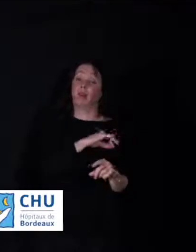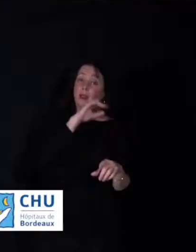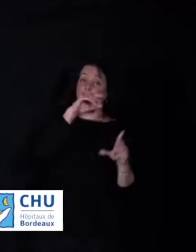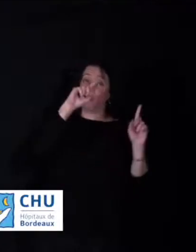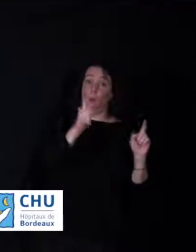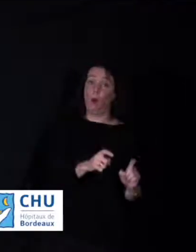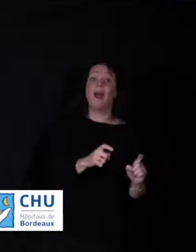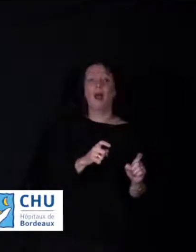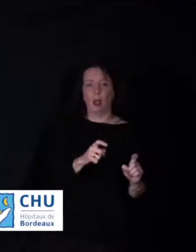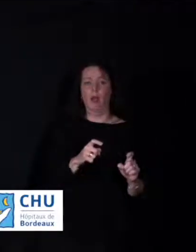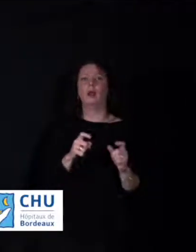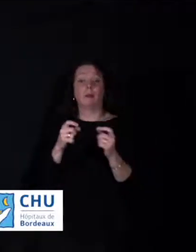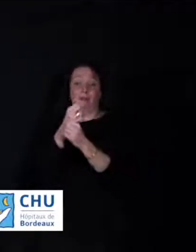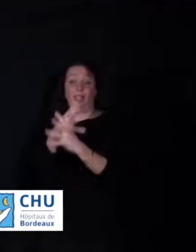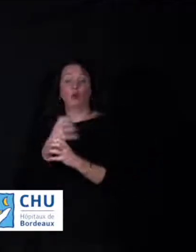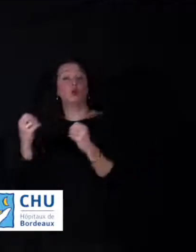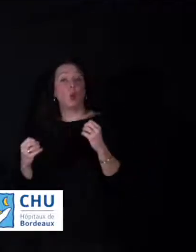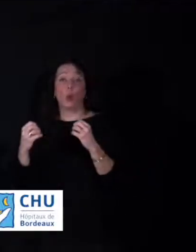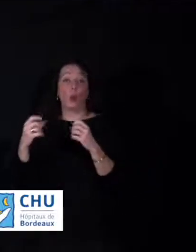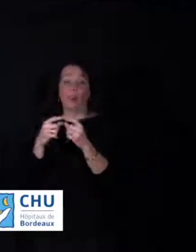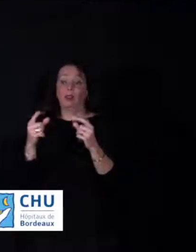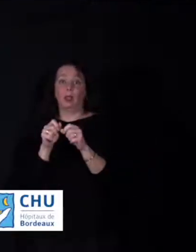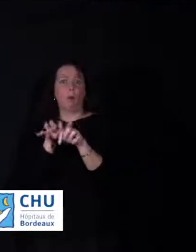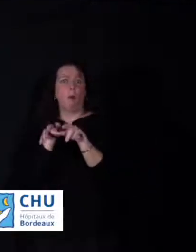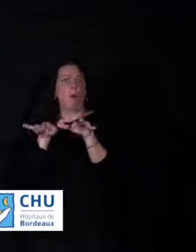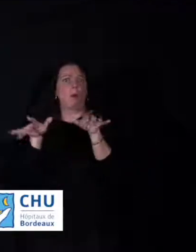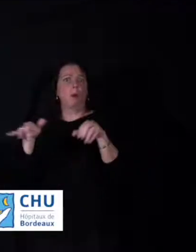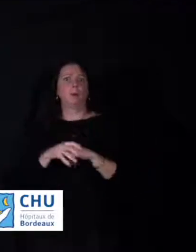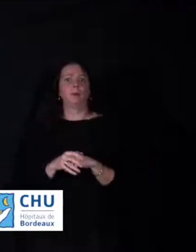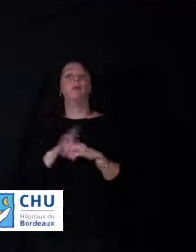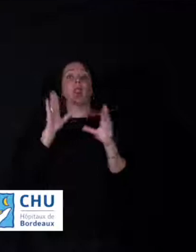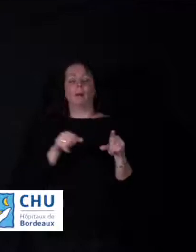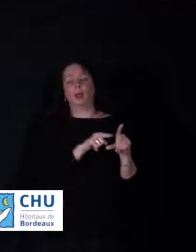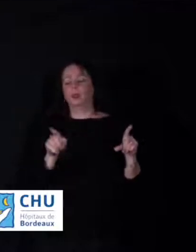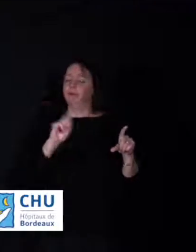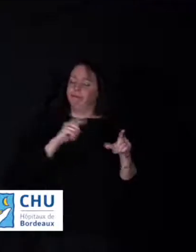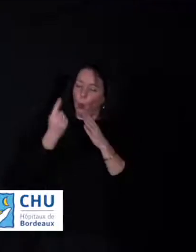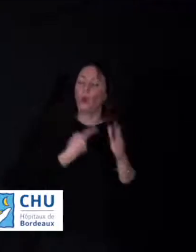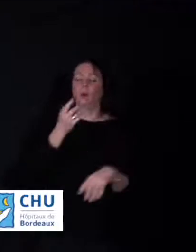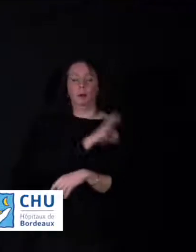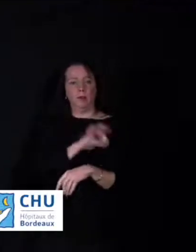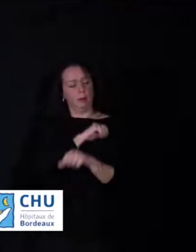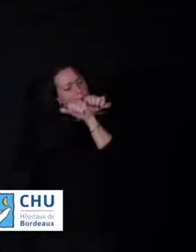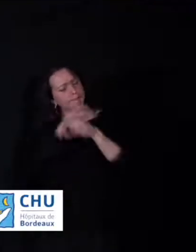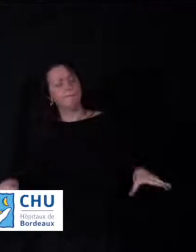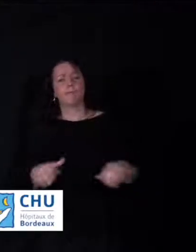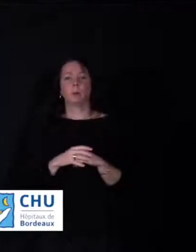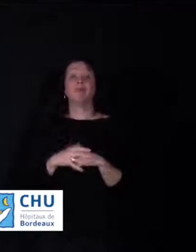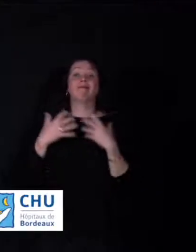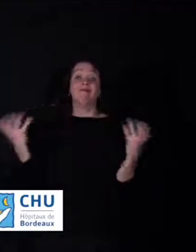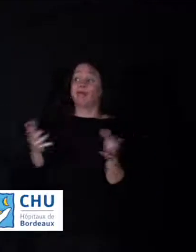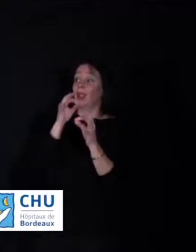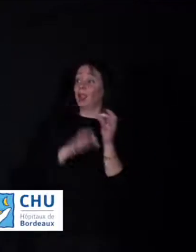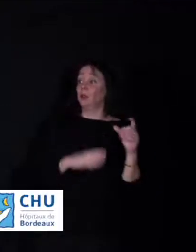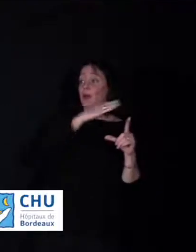la bactérie va circuler. Et puis là, on se dit non, allez, on se relance, on revaccine. Et puis, tentez bien que finalement, on voit que les